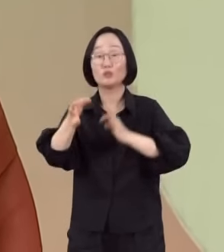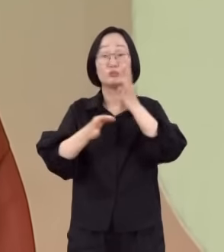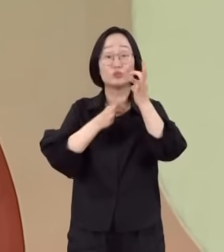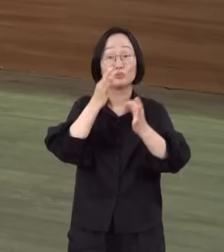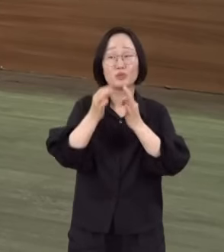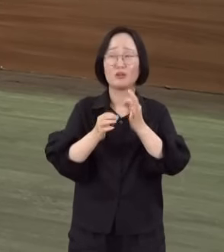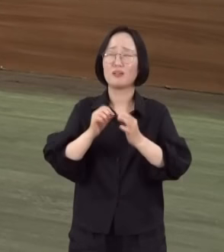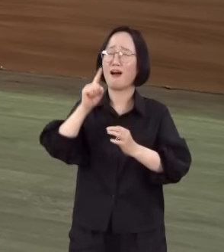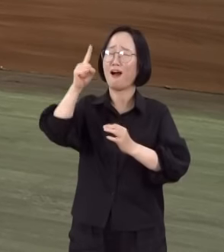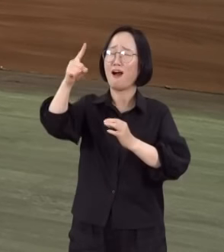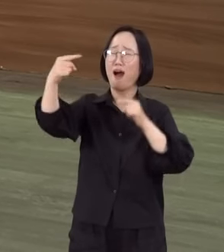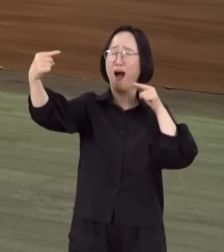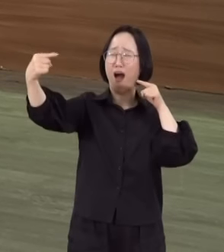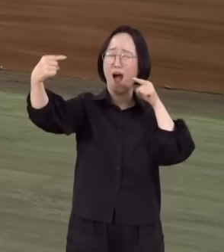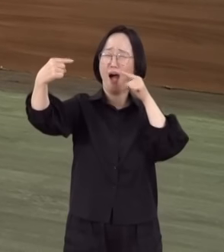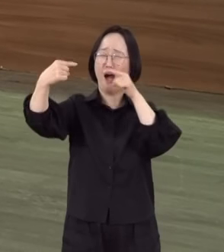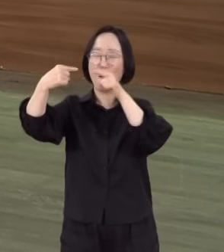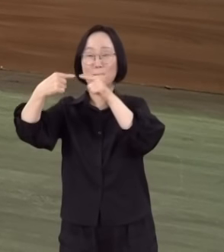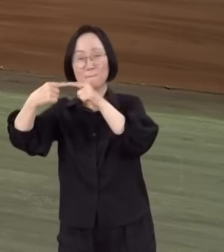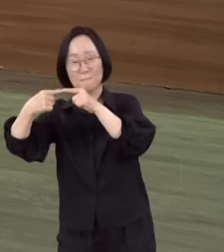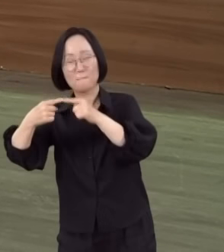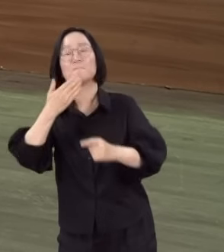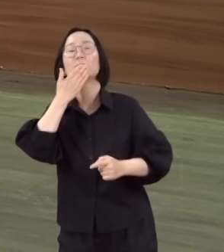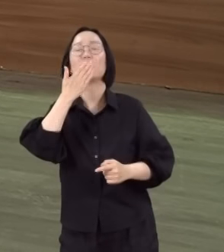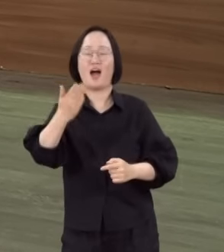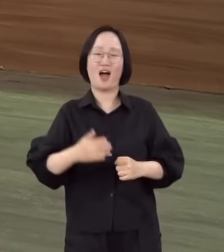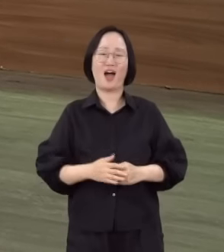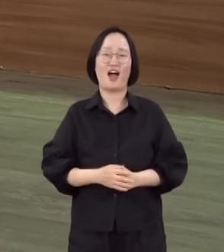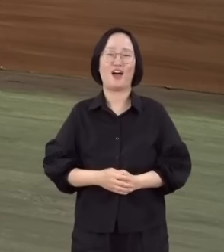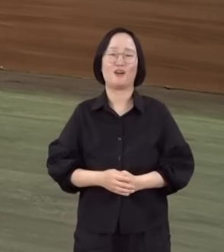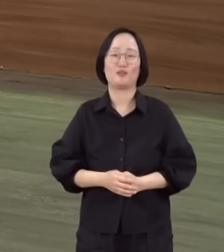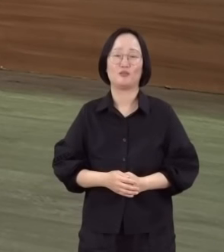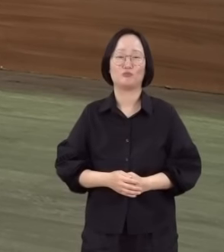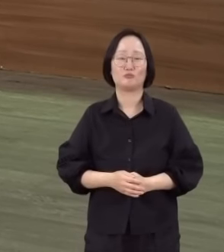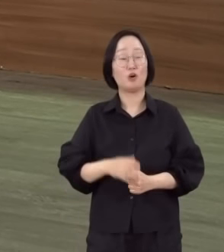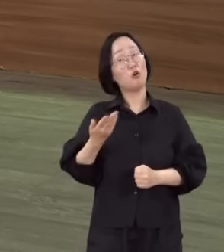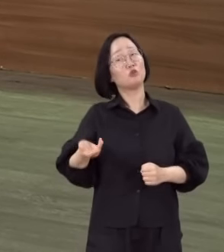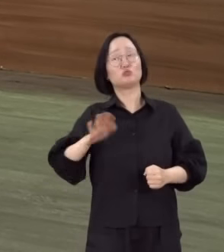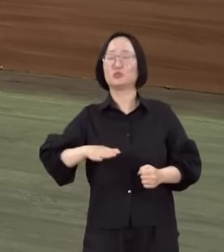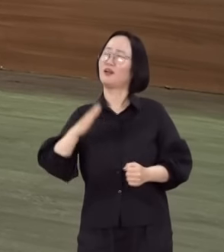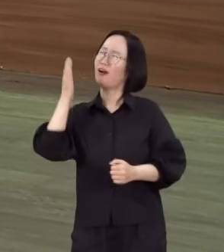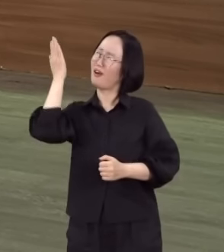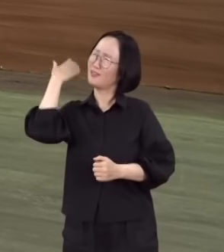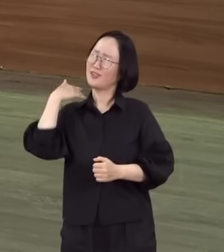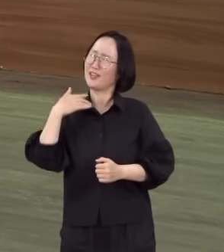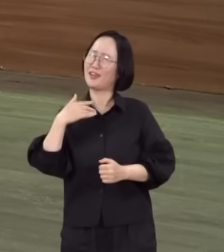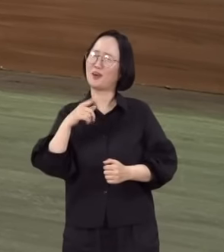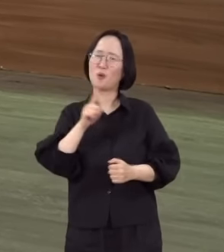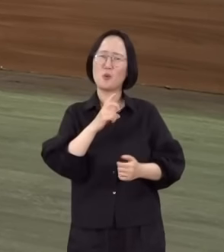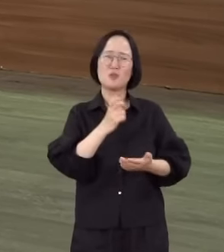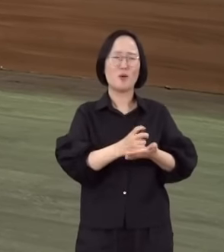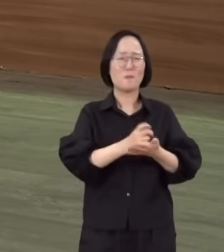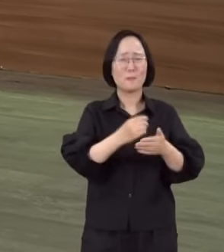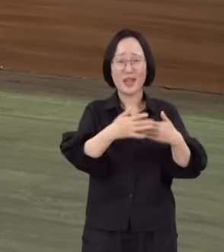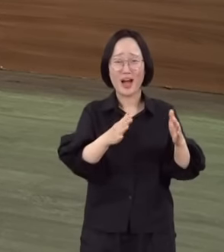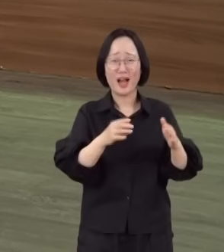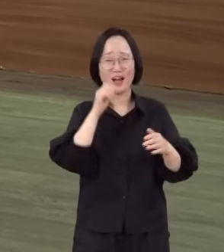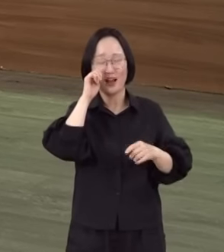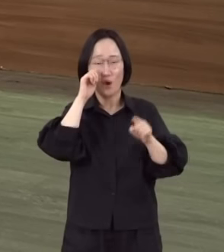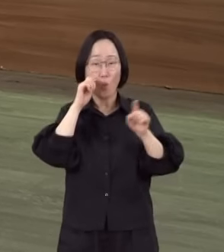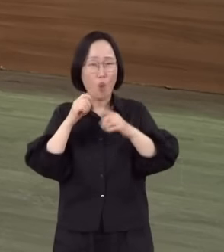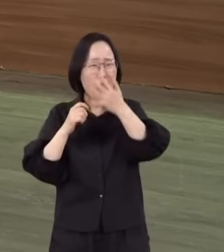통합니다 근데 제가 예전에 어디 법당에 갔을 때 어느 나이 많으신 할머니 노보 살림이 염불을